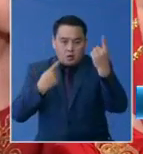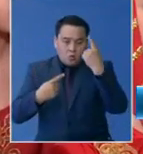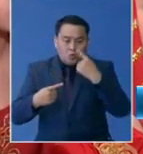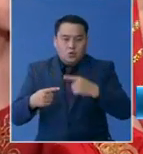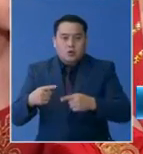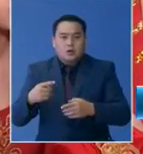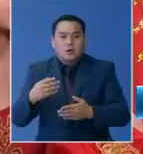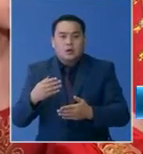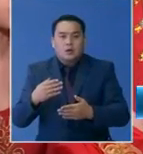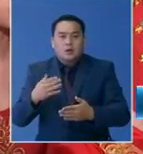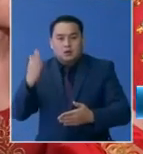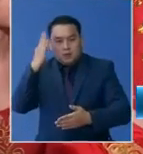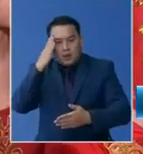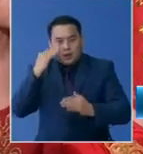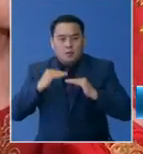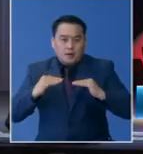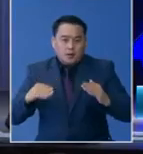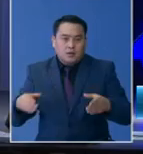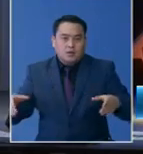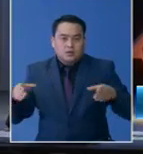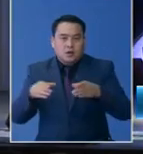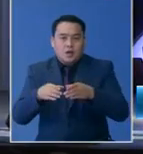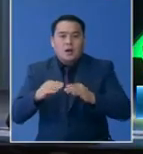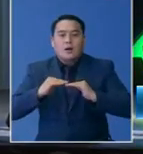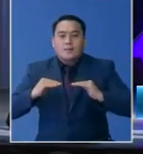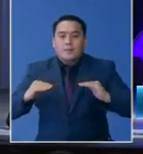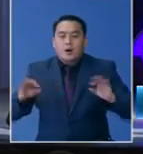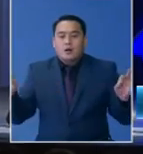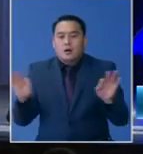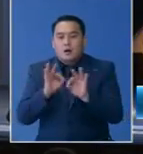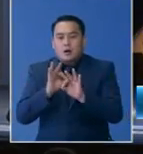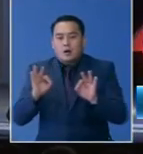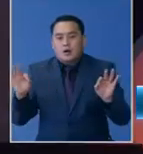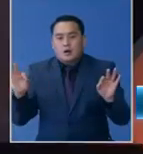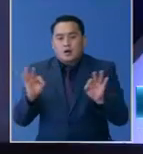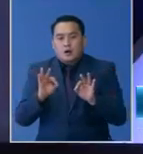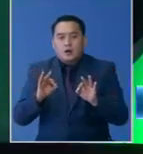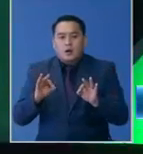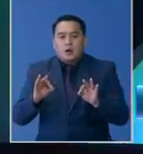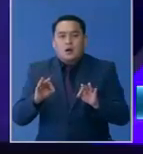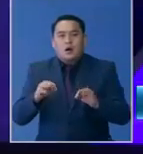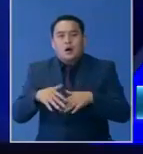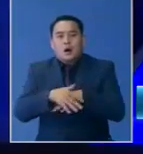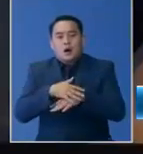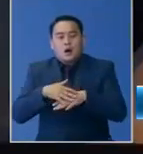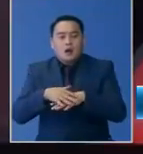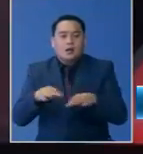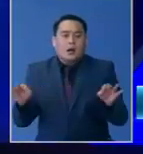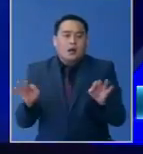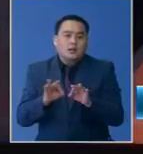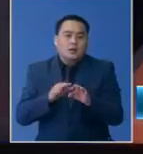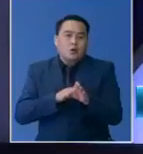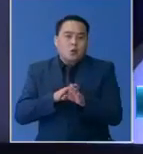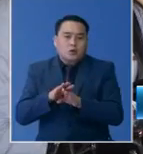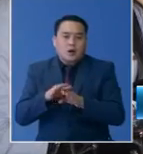де талантты балалар жиналған. Балалар вокал номинациясы бойынша эстрада және халық әндерін шырқат, ал